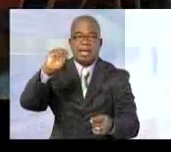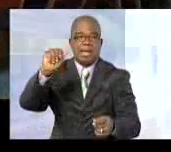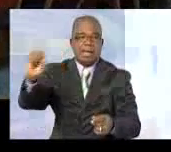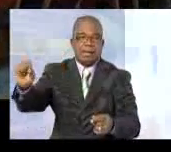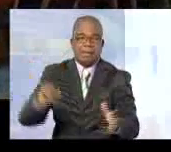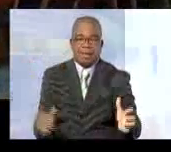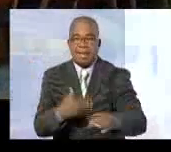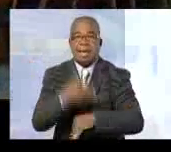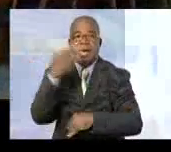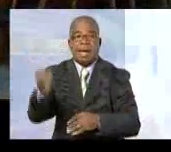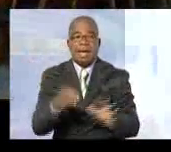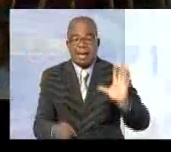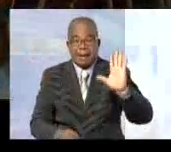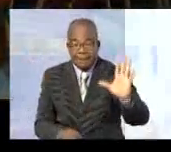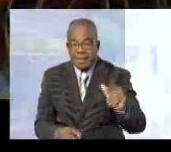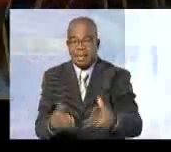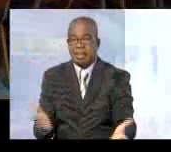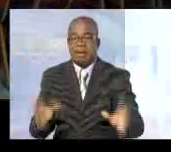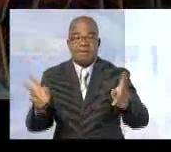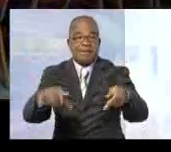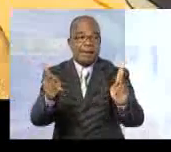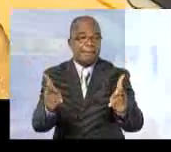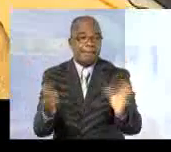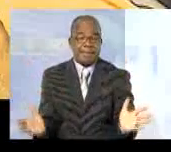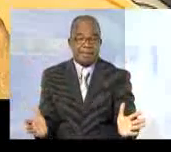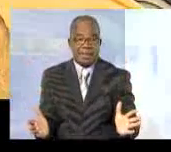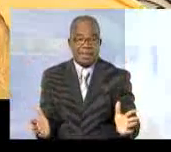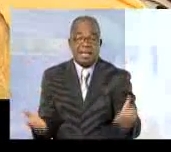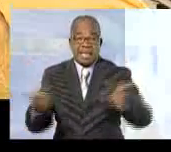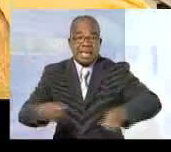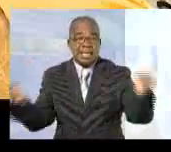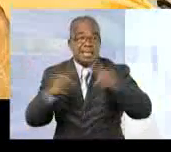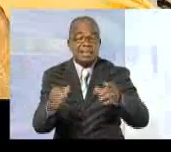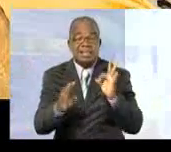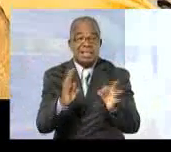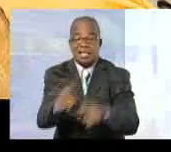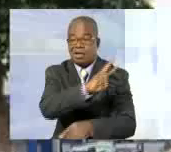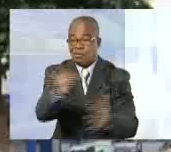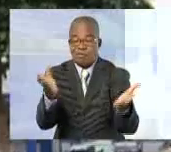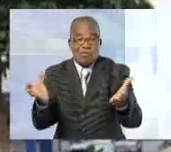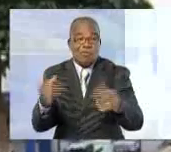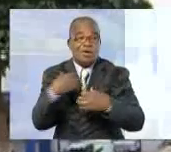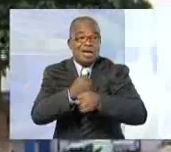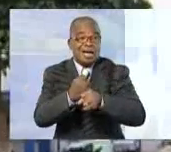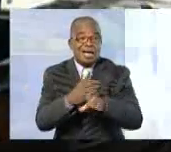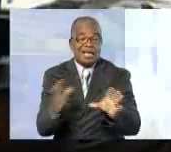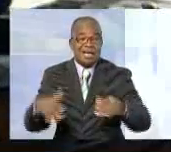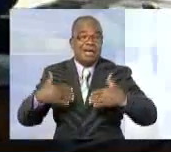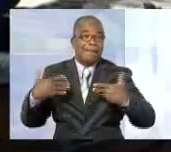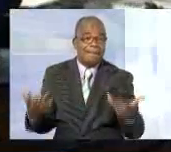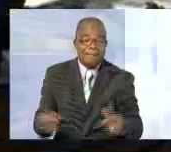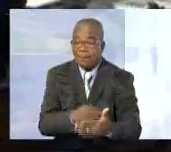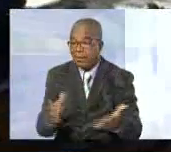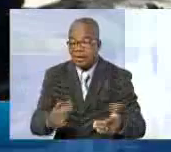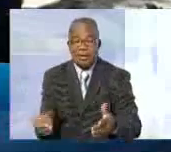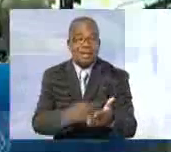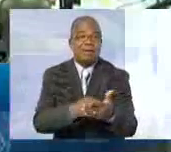après souscription à un appel d'offres ou appel à candidature, des opérateurs privés de droit ivoirien à user des